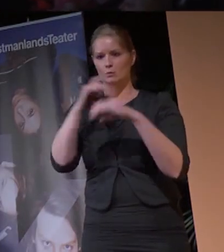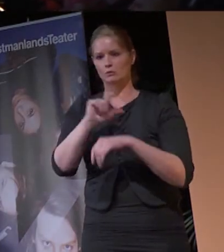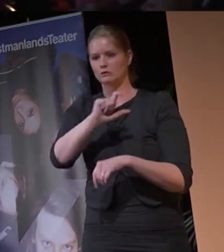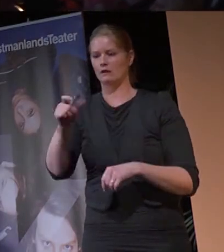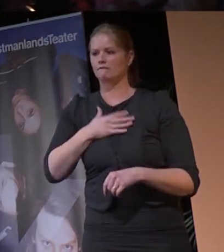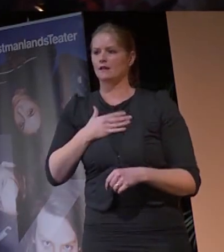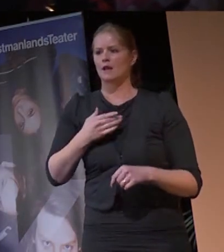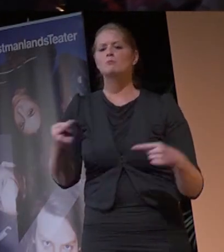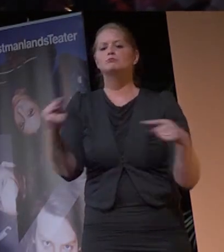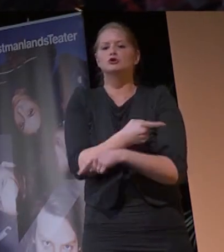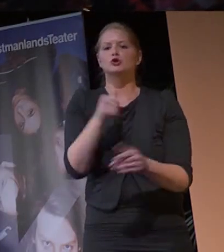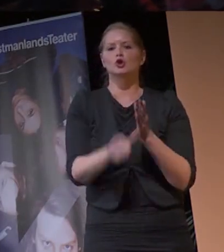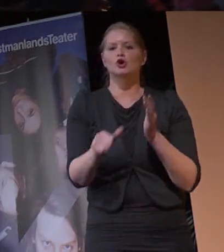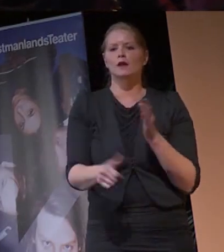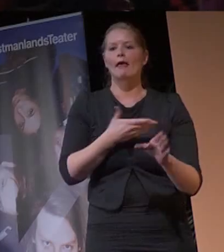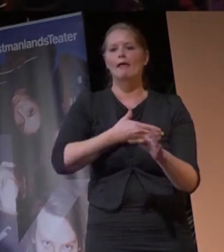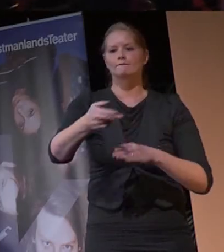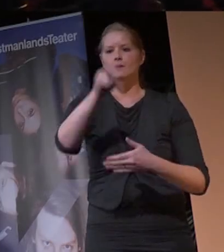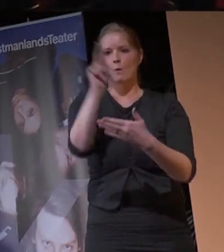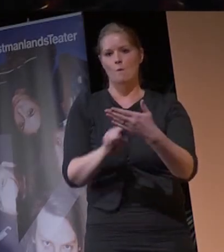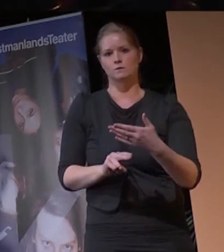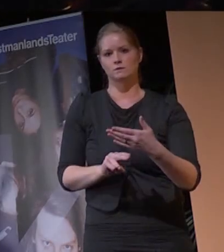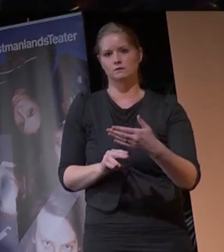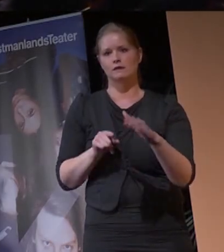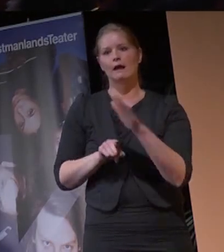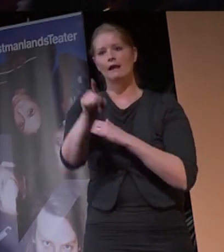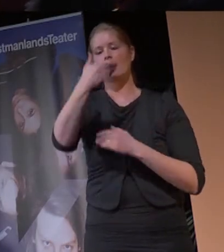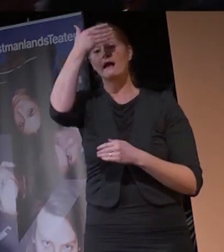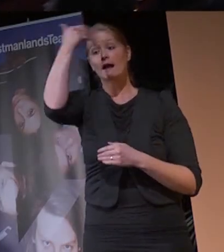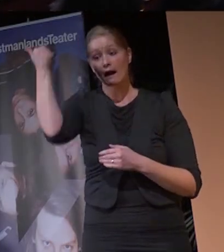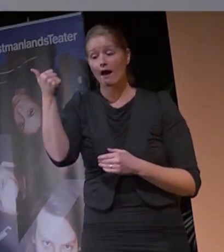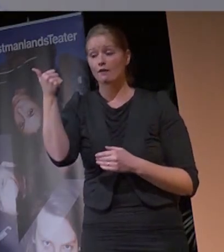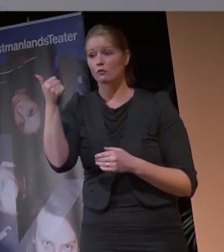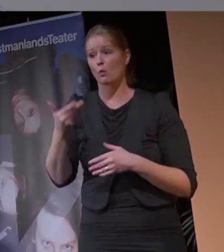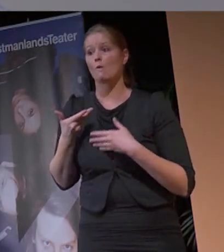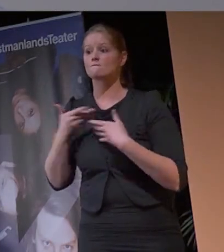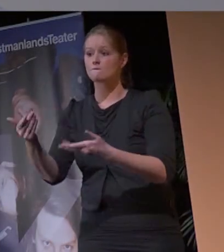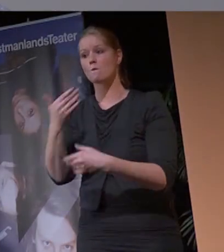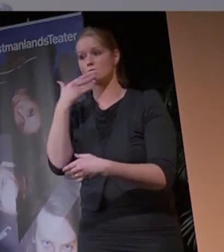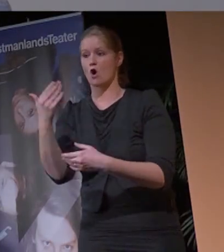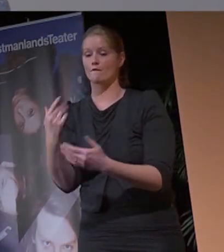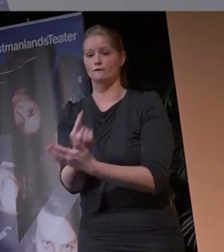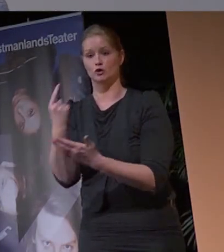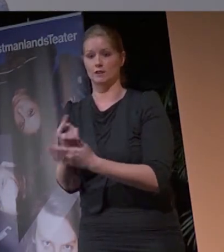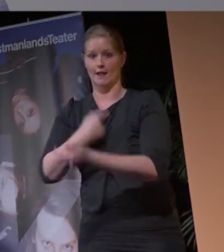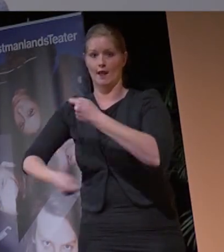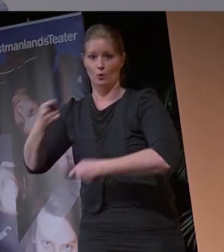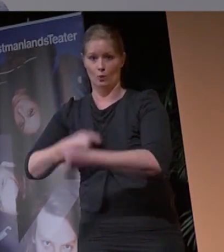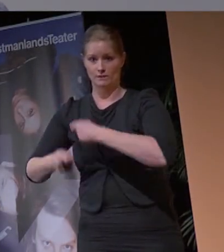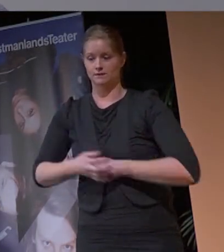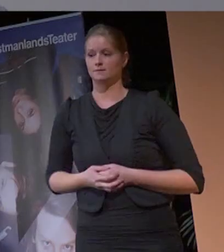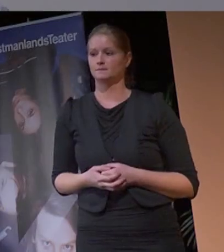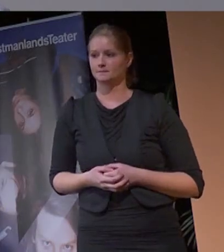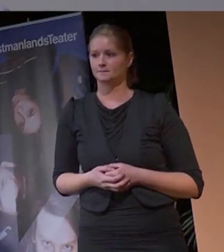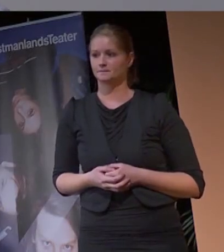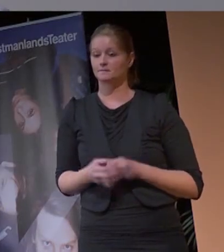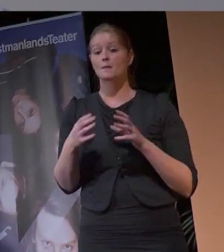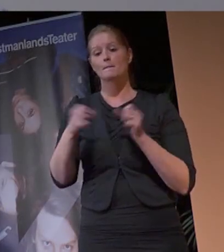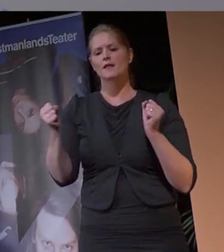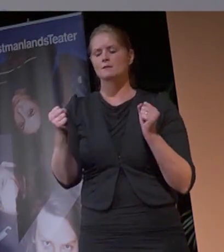sin konstnärliga karriär kan göra det med en ekonomisk förutsägbarhet. Men